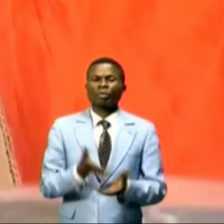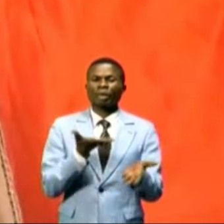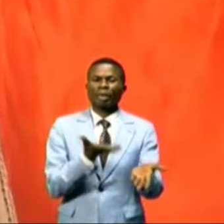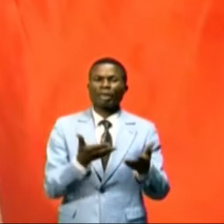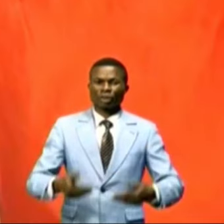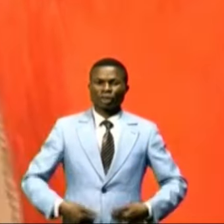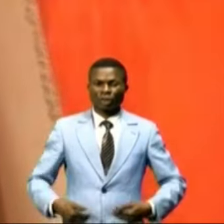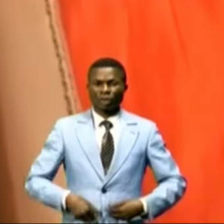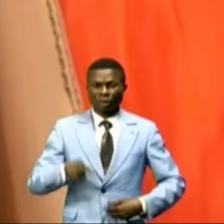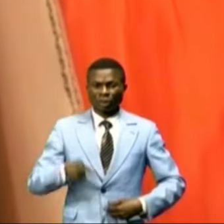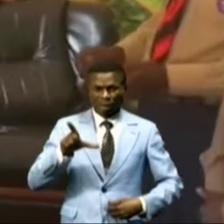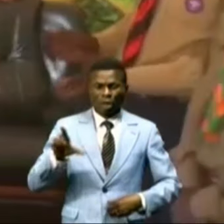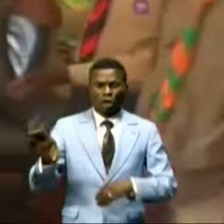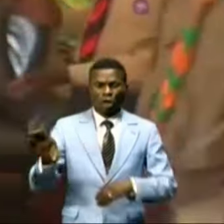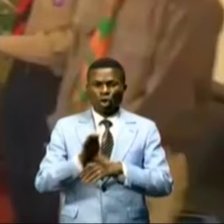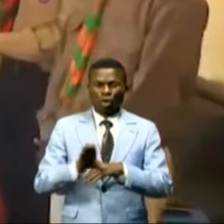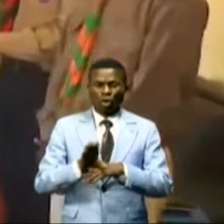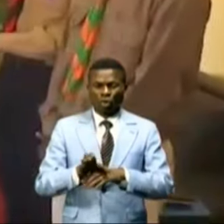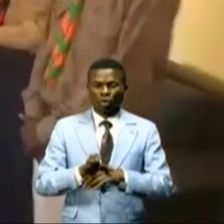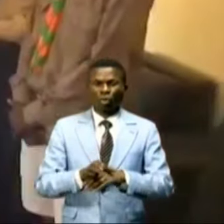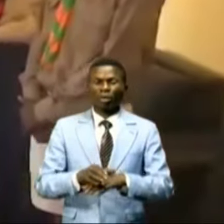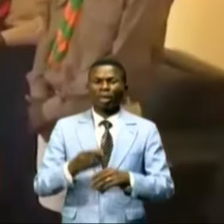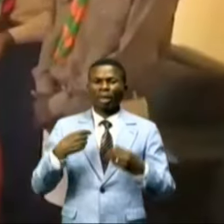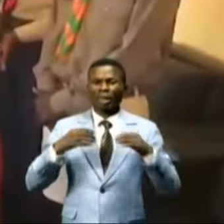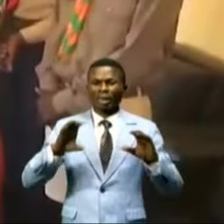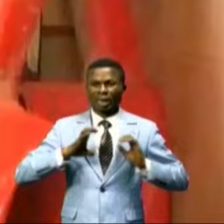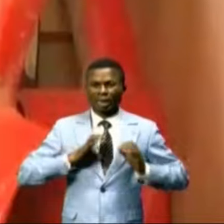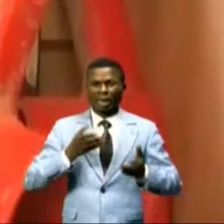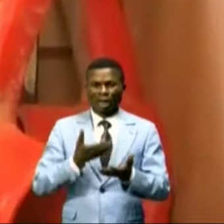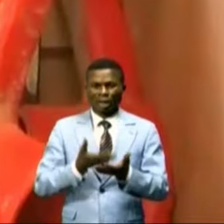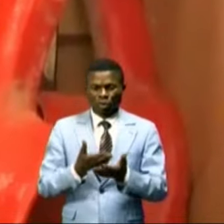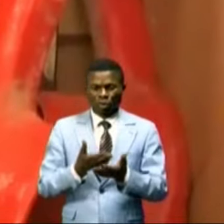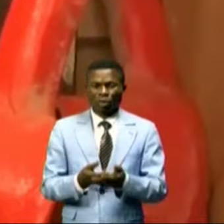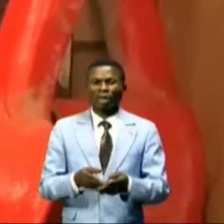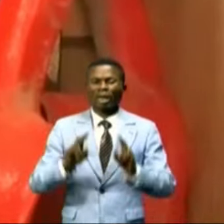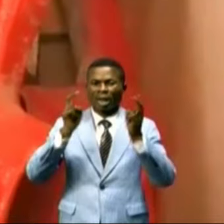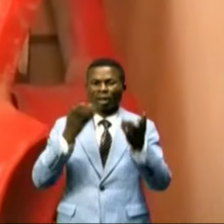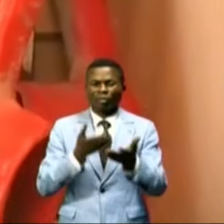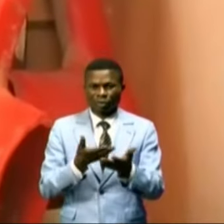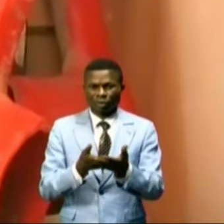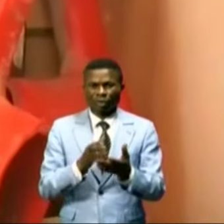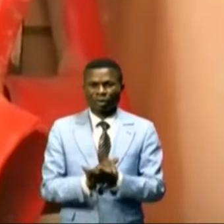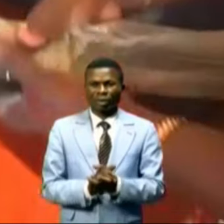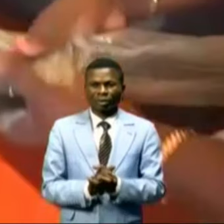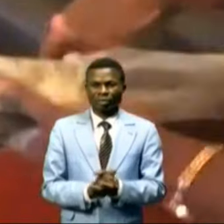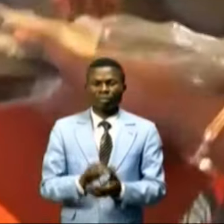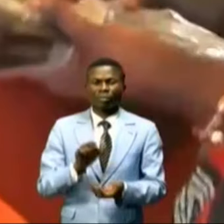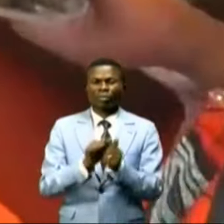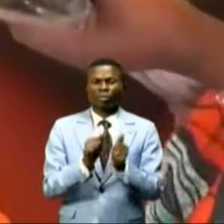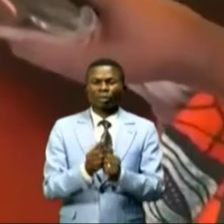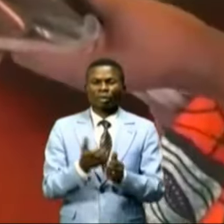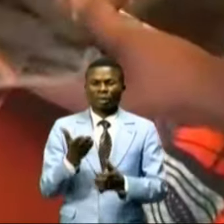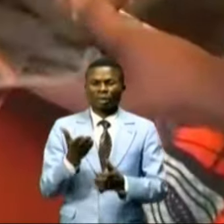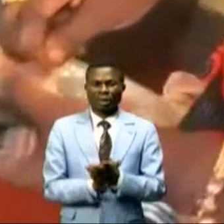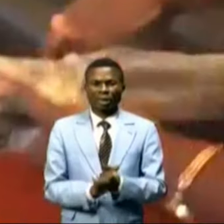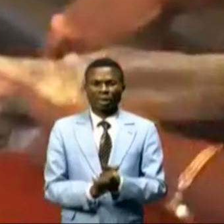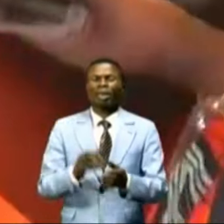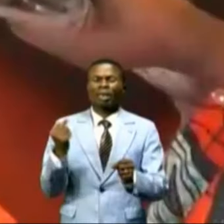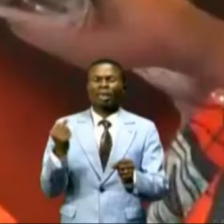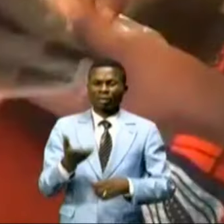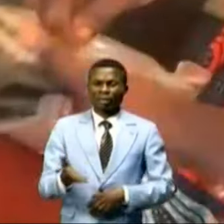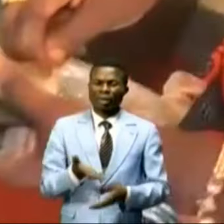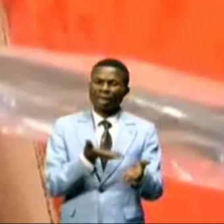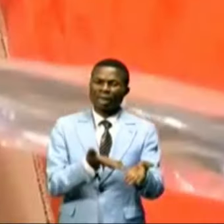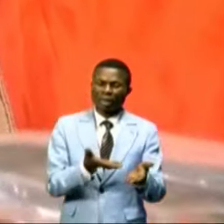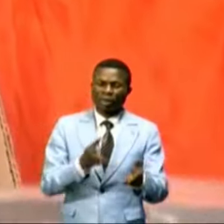Likassi de s'occuper pendant les vacances en assainissement de la ville. Le scoutisme, c'est aussi les dons de soi au service